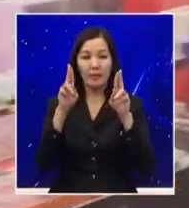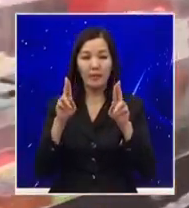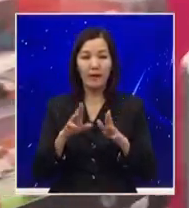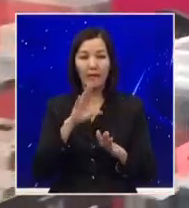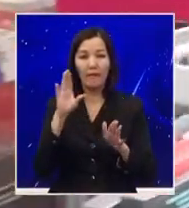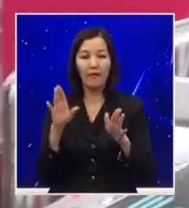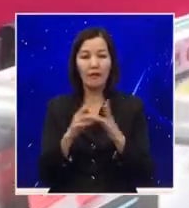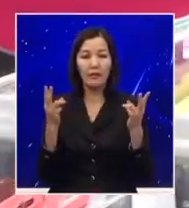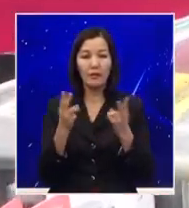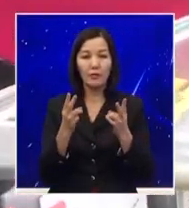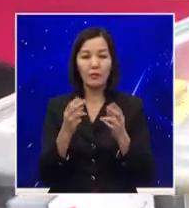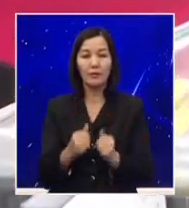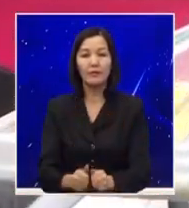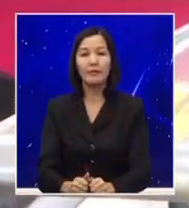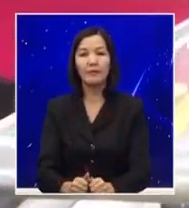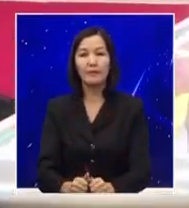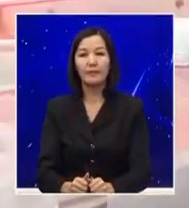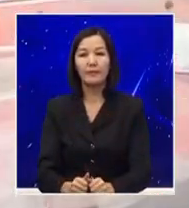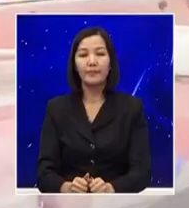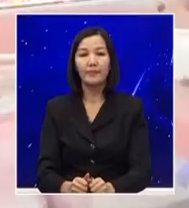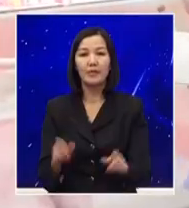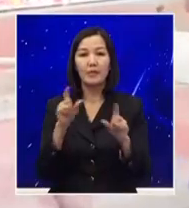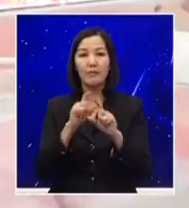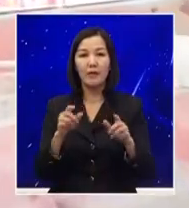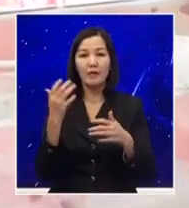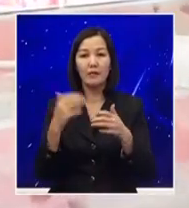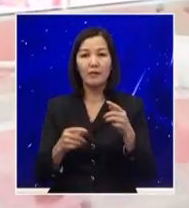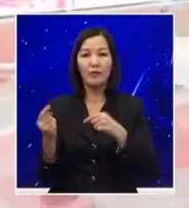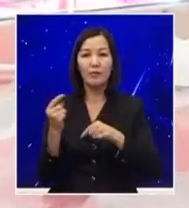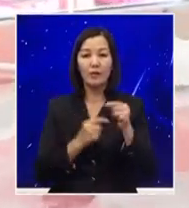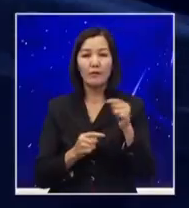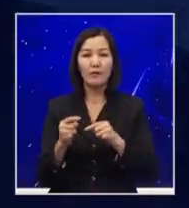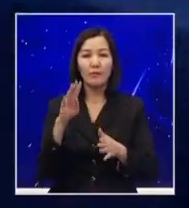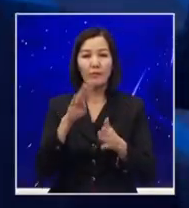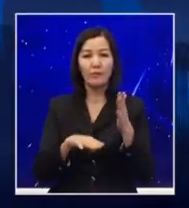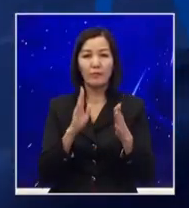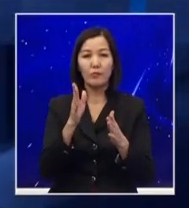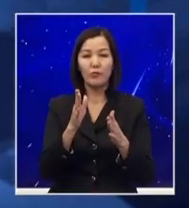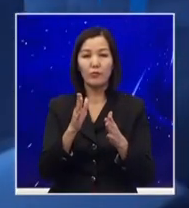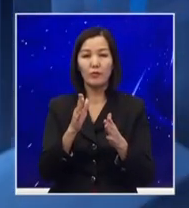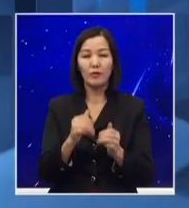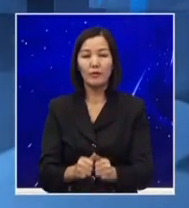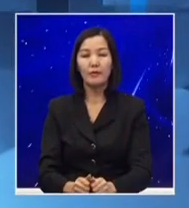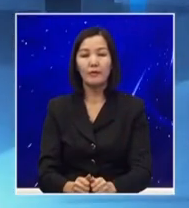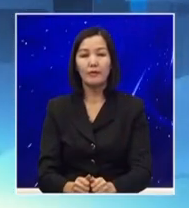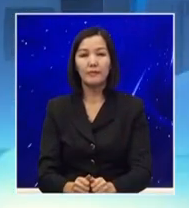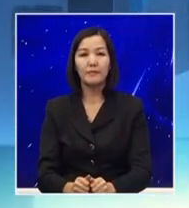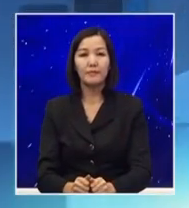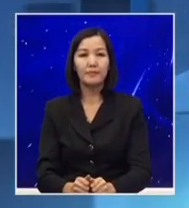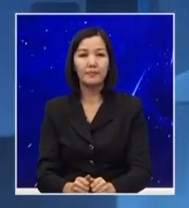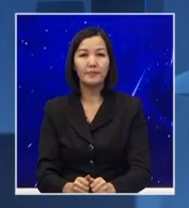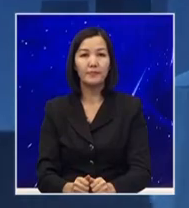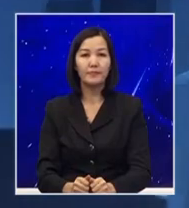рамках профилактики коронавирусной инфекции. А субъектам малого и среднего бизнеса выписывают штрафы. Алексей Цуя, Сиди Юсимбек, телеканал ЖТСУ.